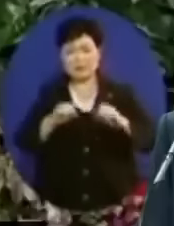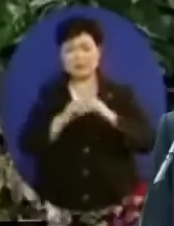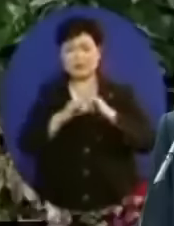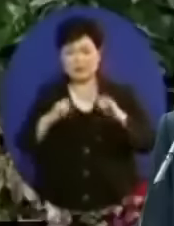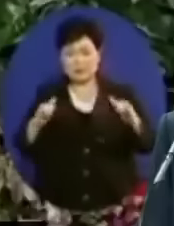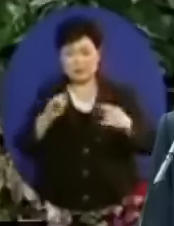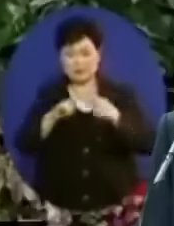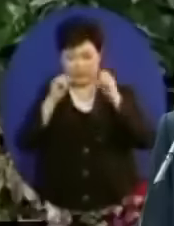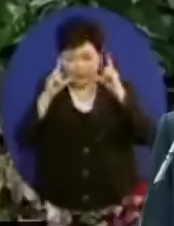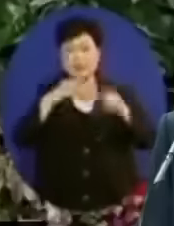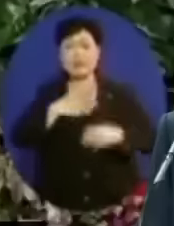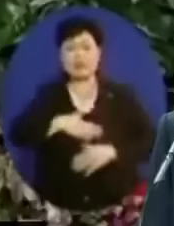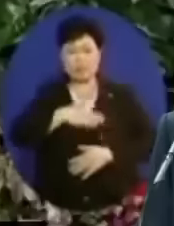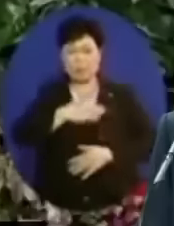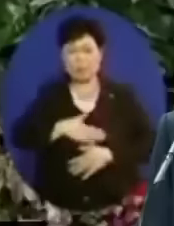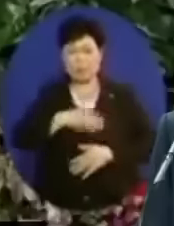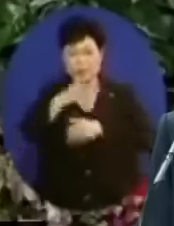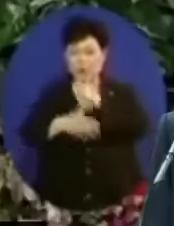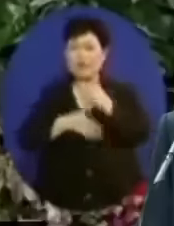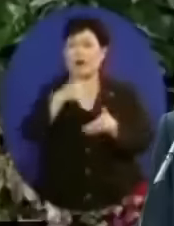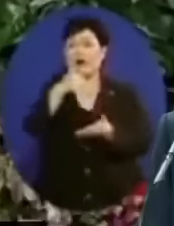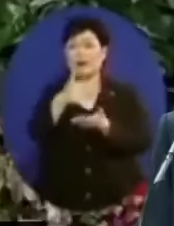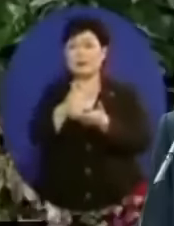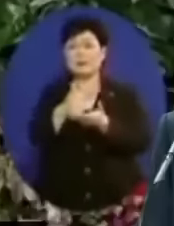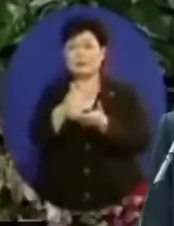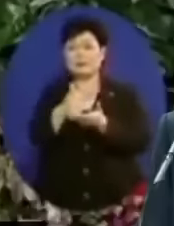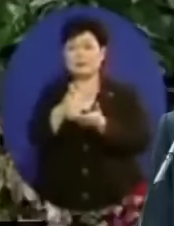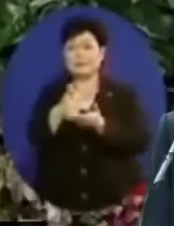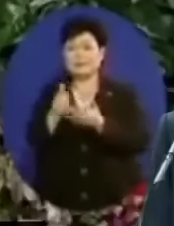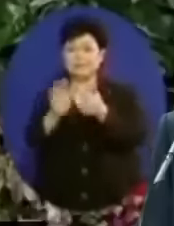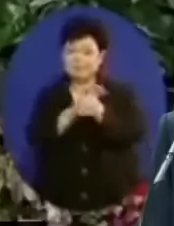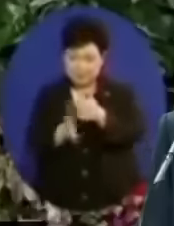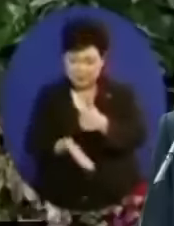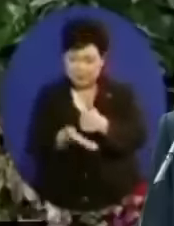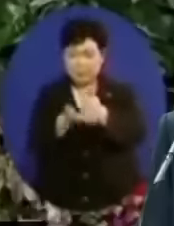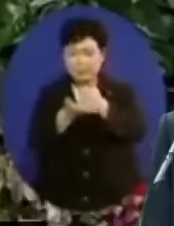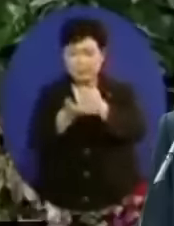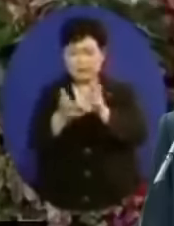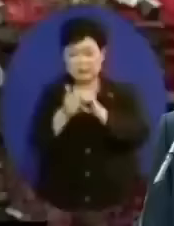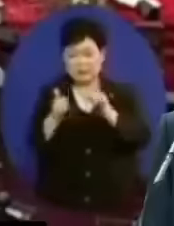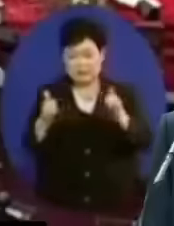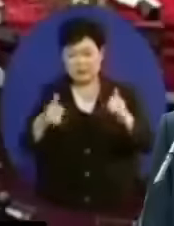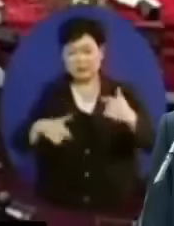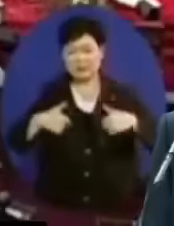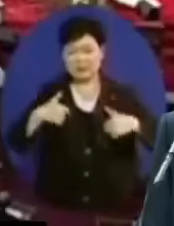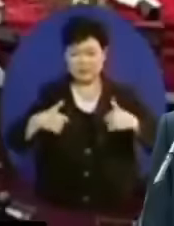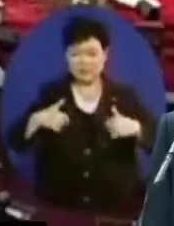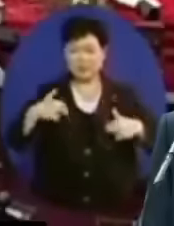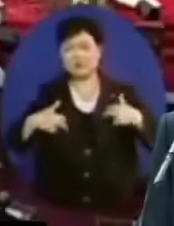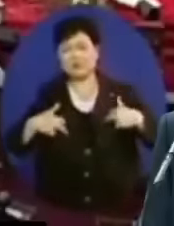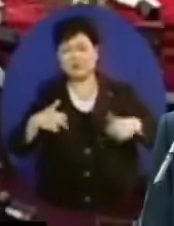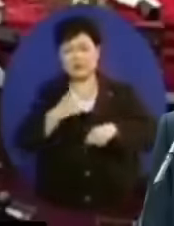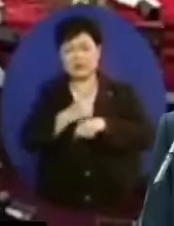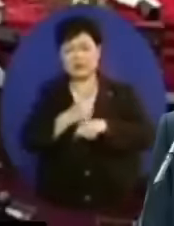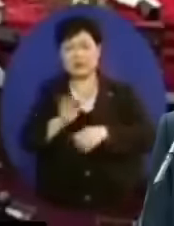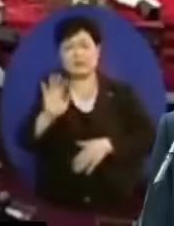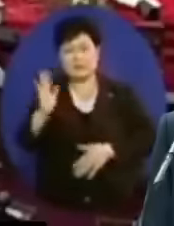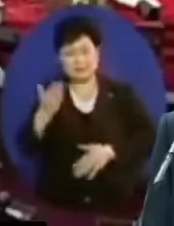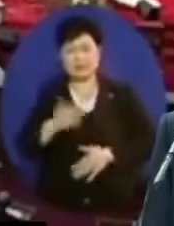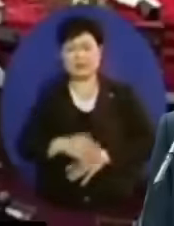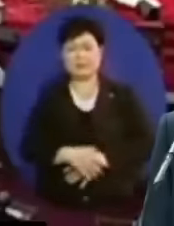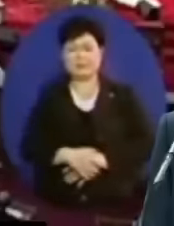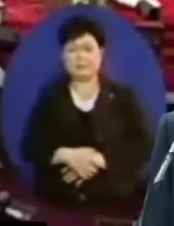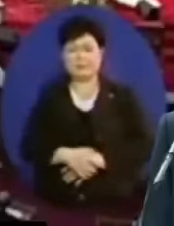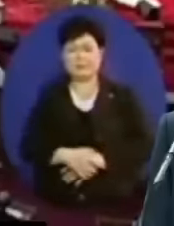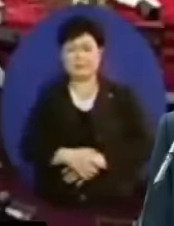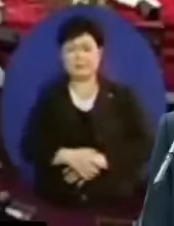깨닫고 하나님을 섬기는 자를 하나님은 기뻐하고 즐거워하는 것입니다.